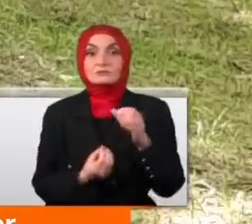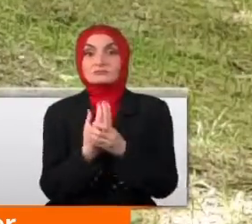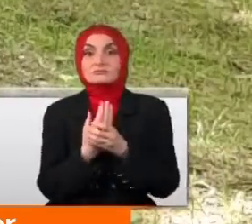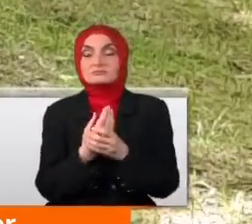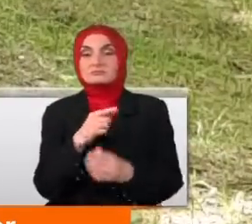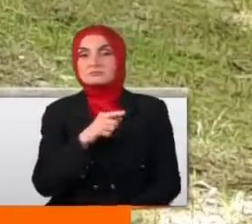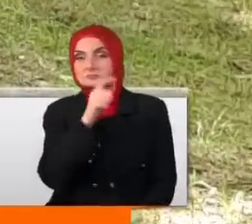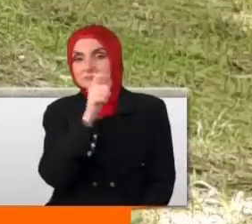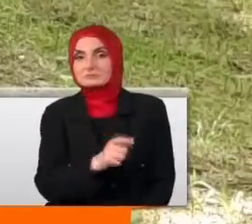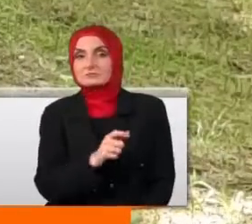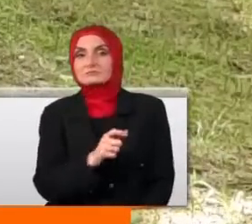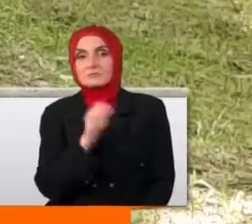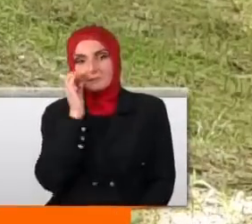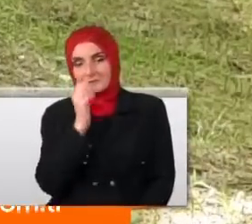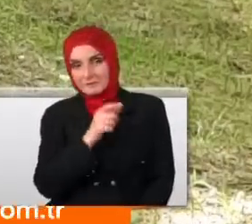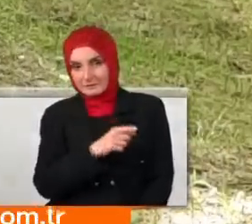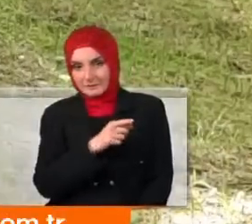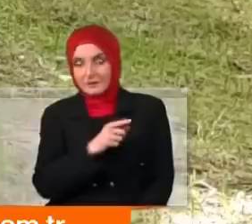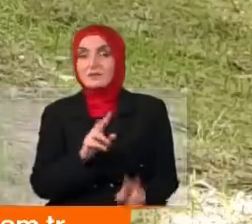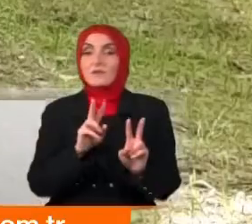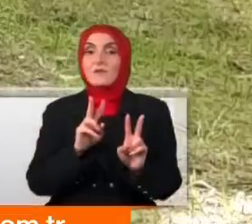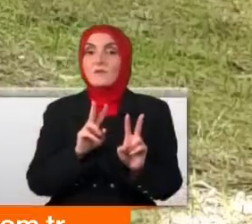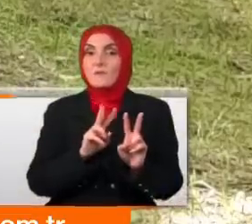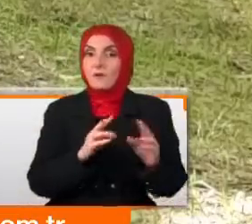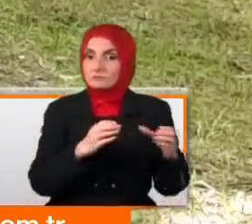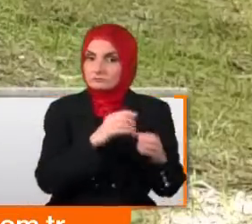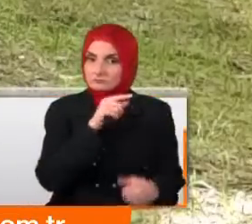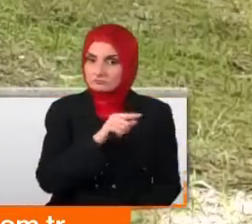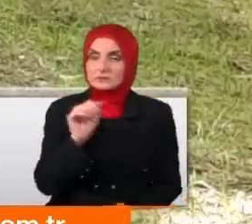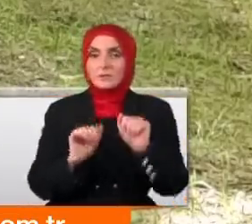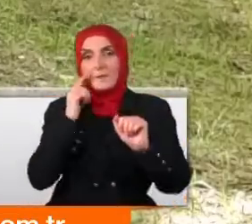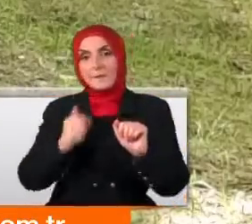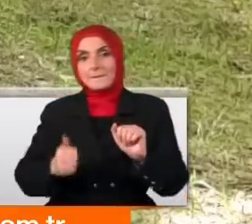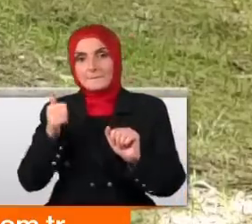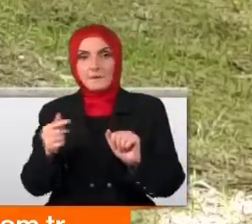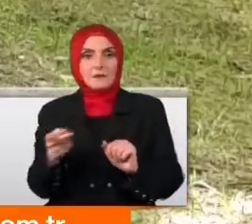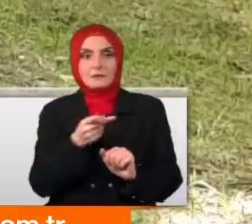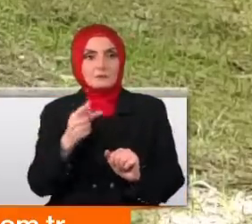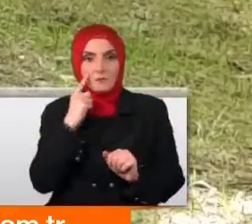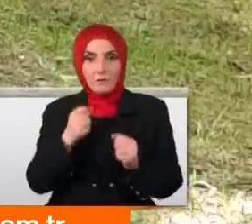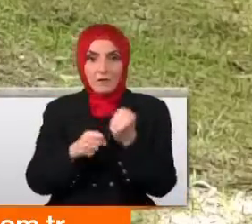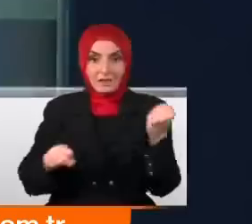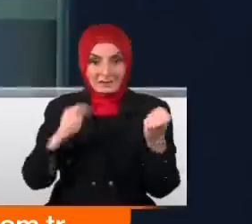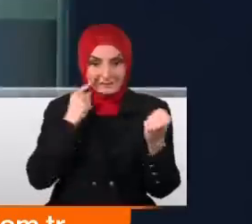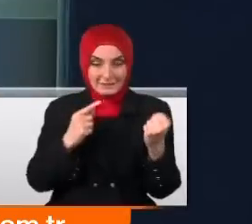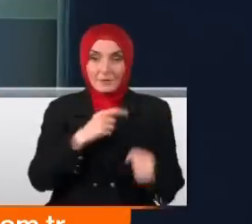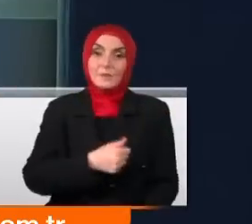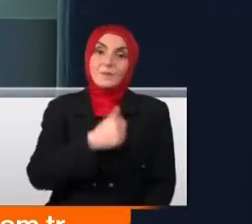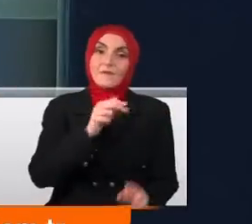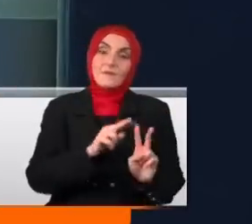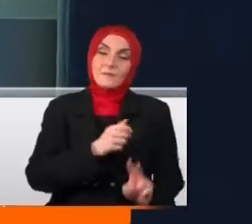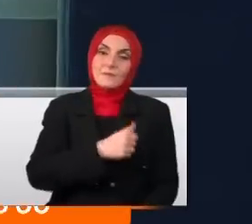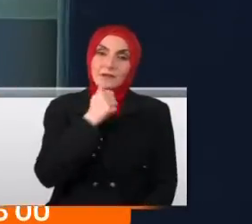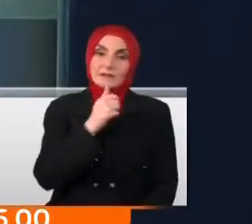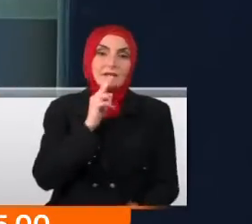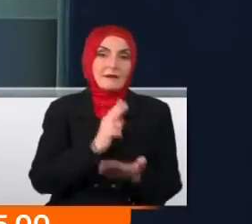durumda. Wagner ile Savunma Bakanlığı arasındaki gerilimin nasıl çözümleneceği Prigojin'in alacağı karara bağlı. Yaşananları yakından